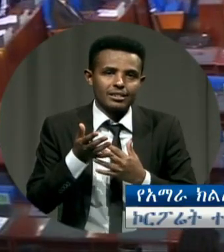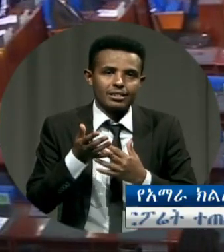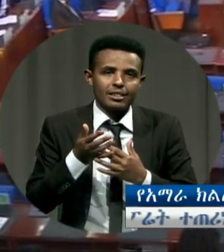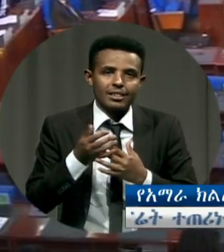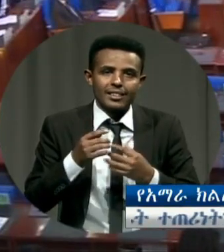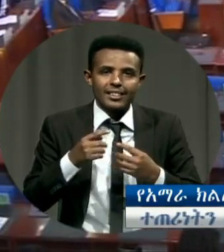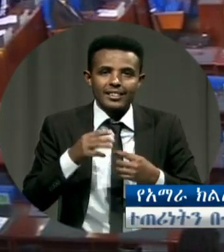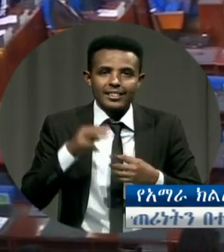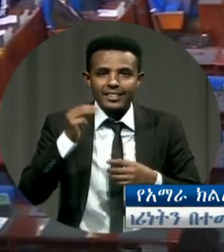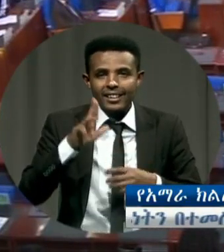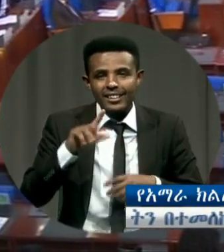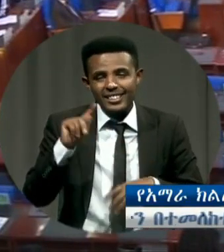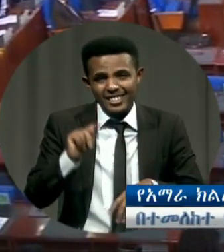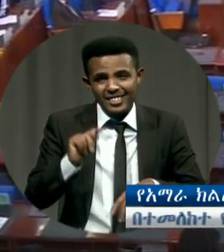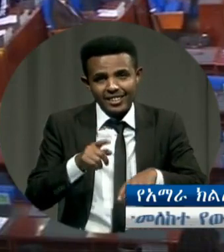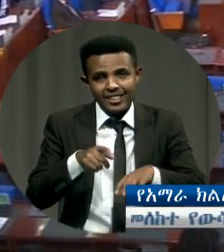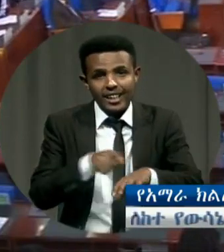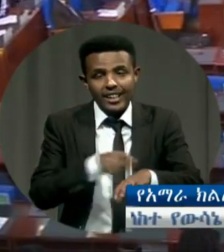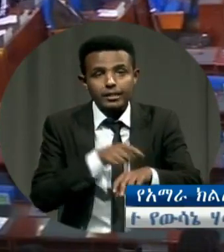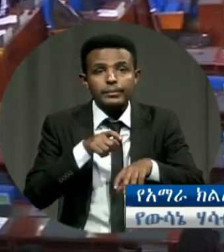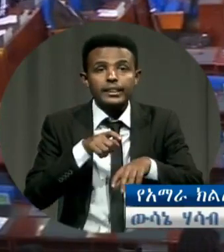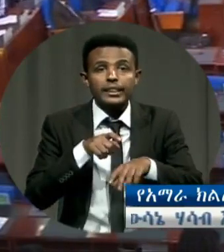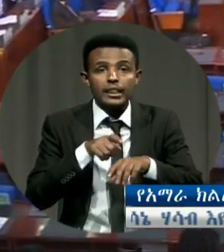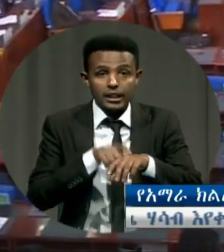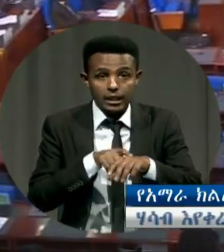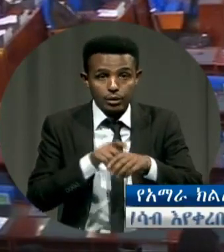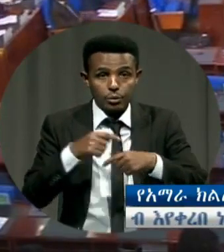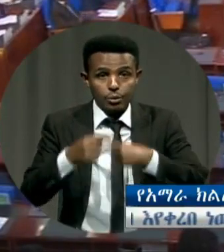ጥረት ከረዥም ርቀት ጉዞ በኋላ